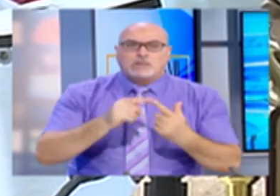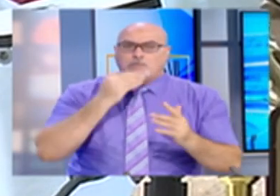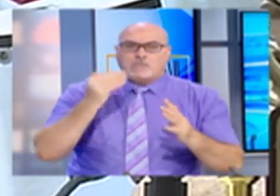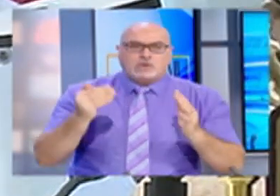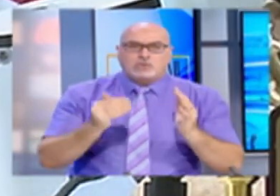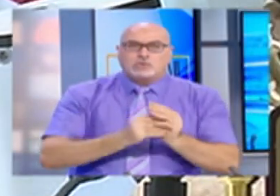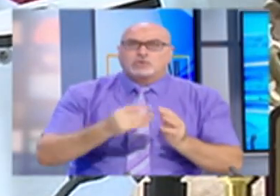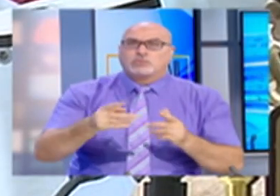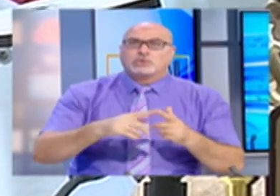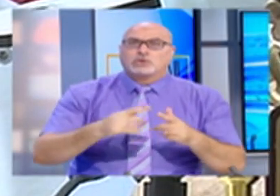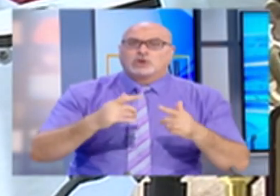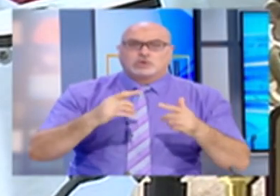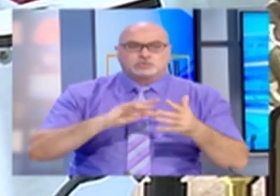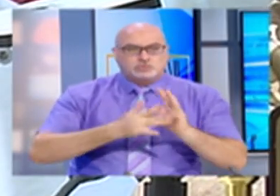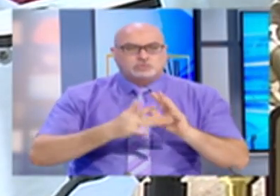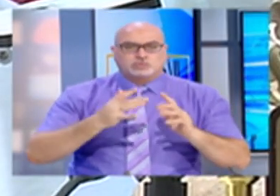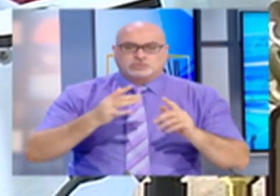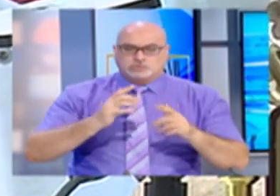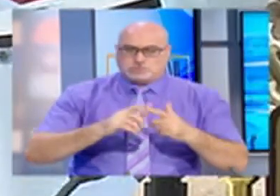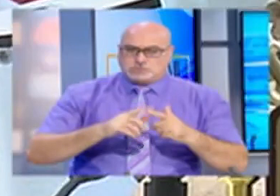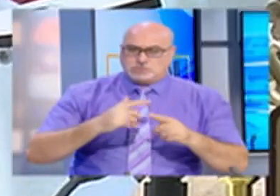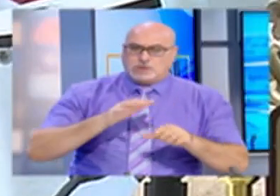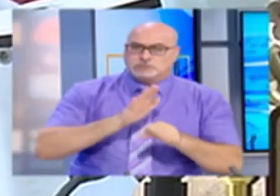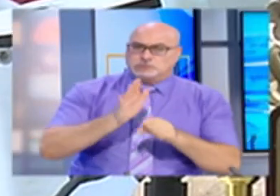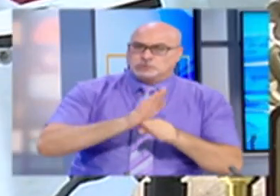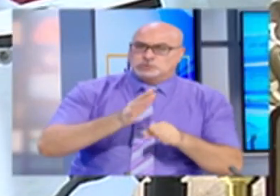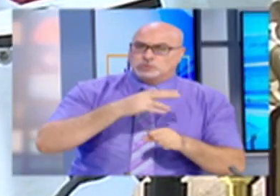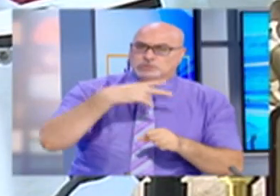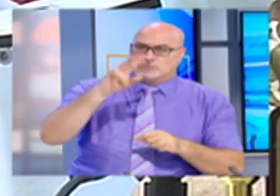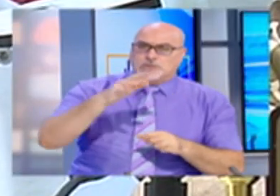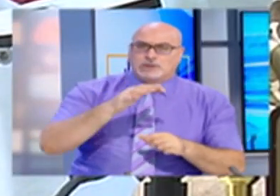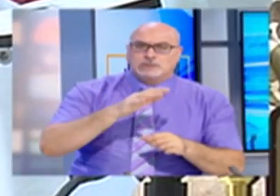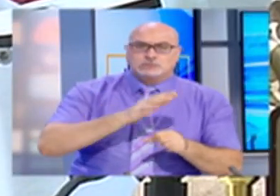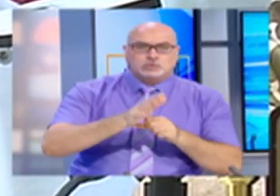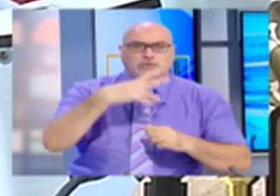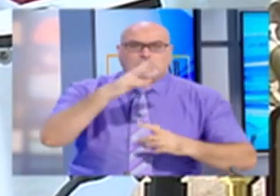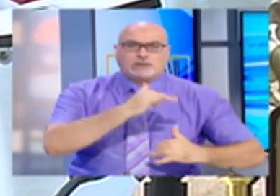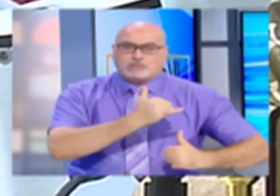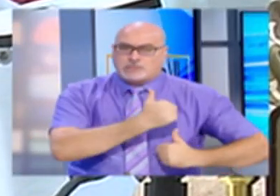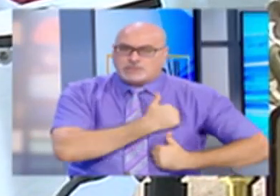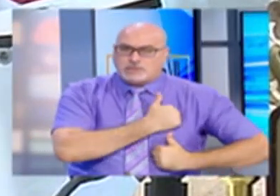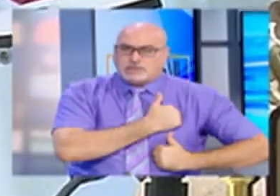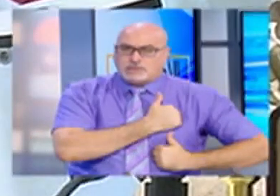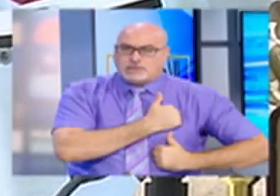في كافة الظروف والأحوال للمهام العظيمة والحساسة الموكلة